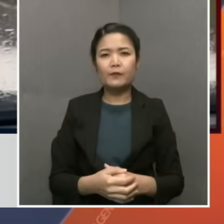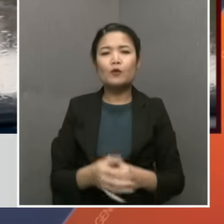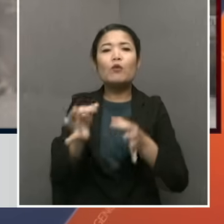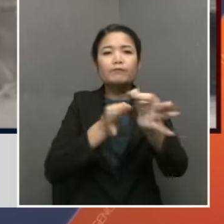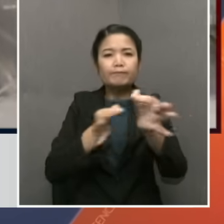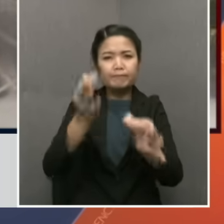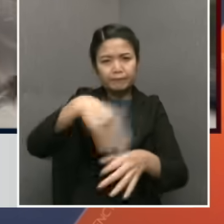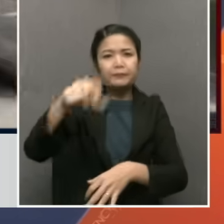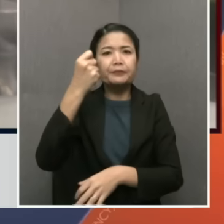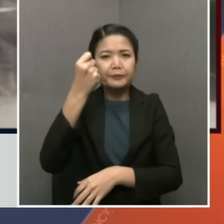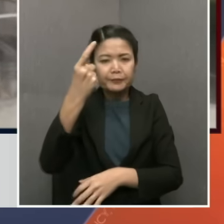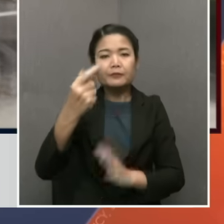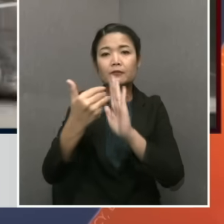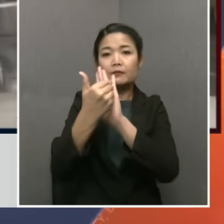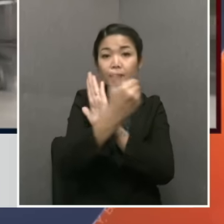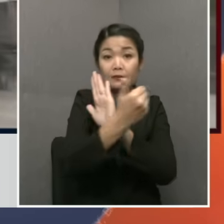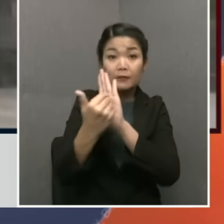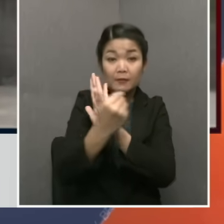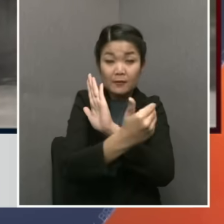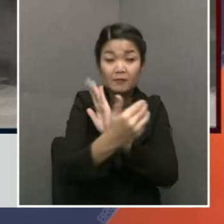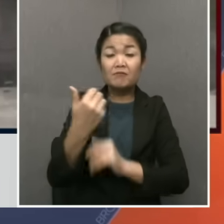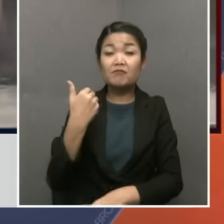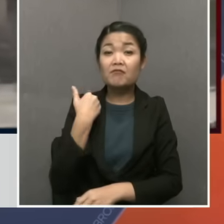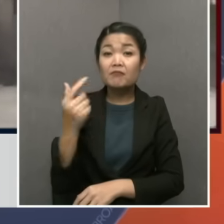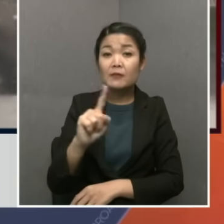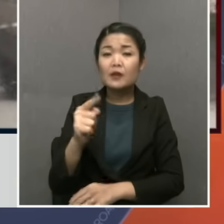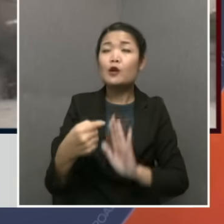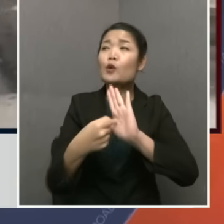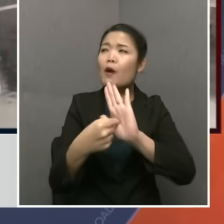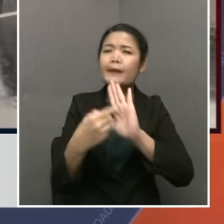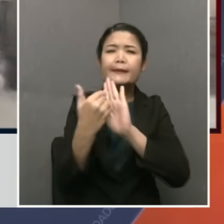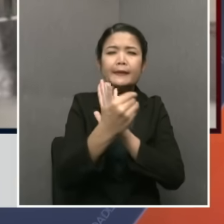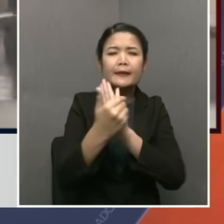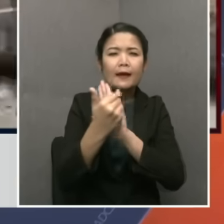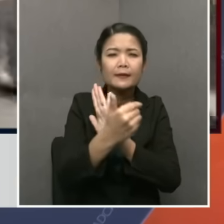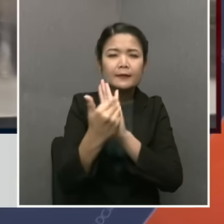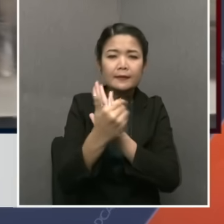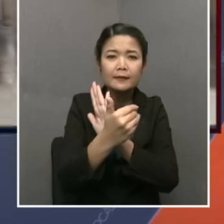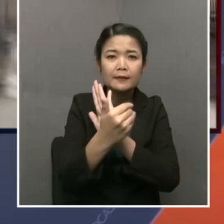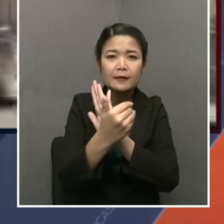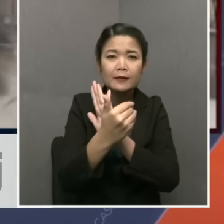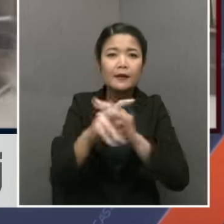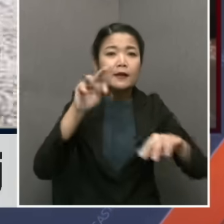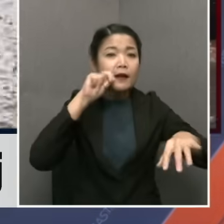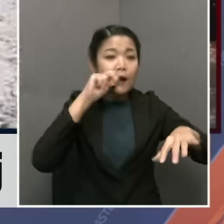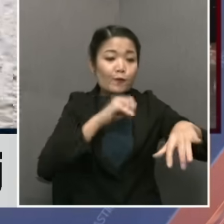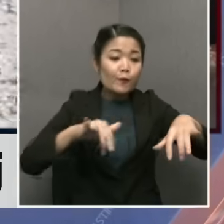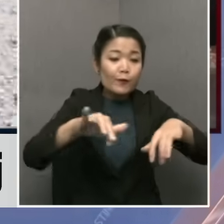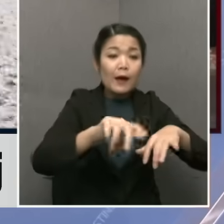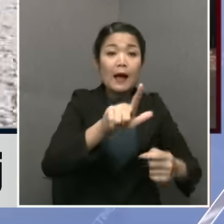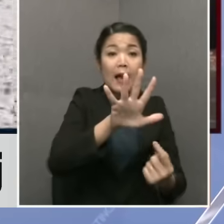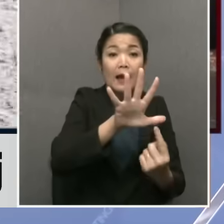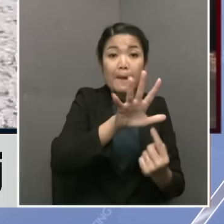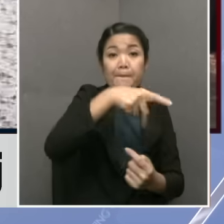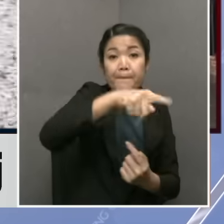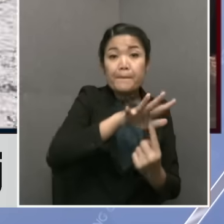กันนะครับในภาคอีสานเองนะครับก็จะมีอย่างภาภาคอีสานนะครับเอ่อออ่างเก็บน้ำลำปาเนี่ยก็ก็